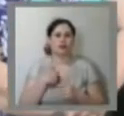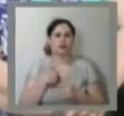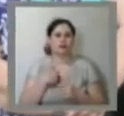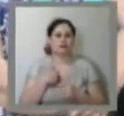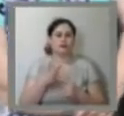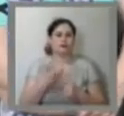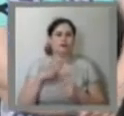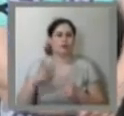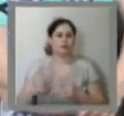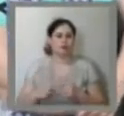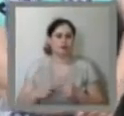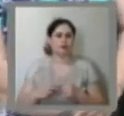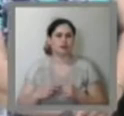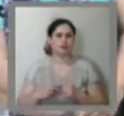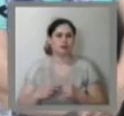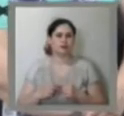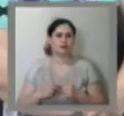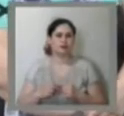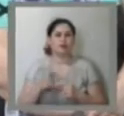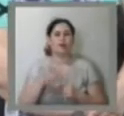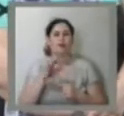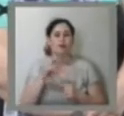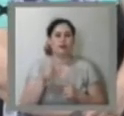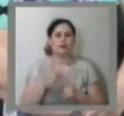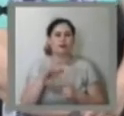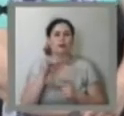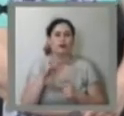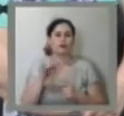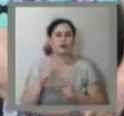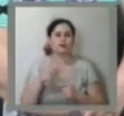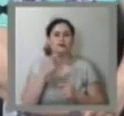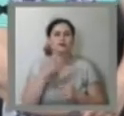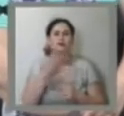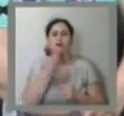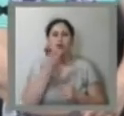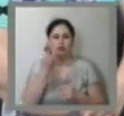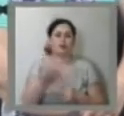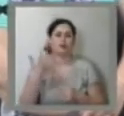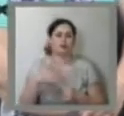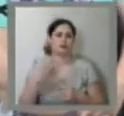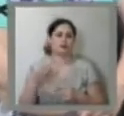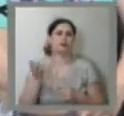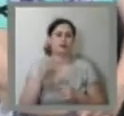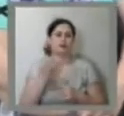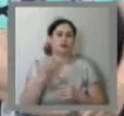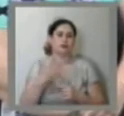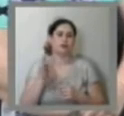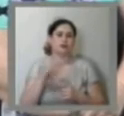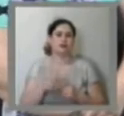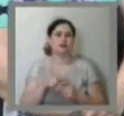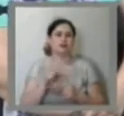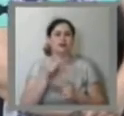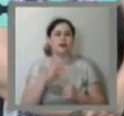дочки, внучки, правнучки кажуть, дедушка, і що 50? Ну, 50, я думаю, це вони загнули.